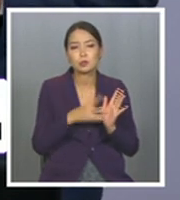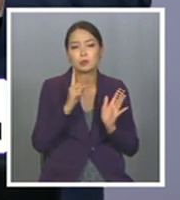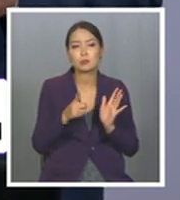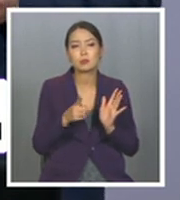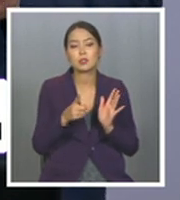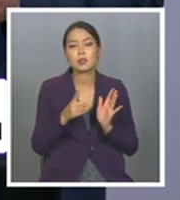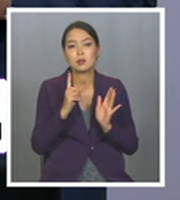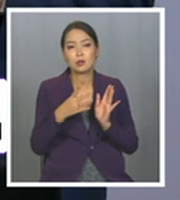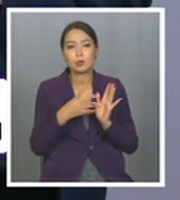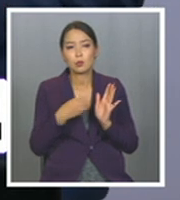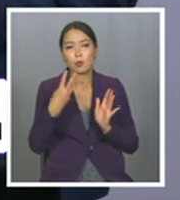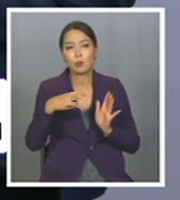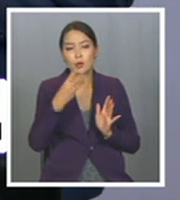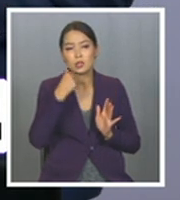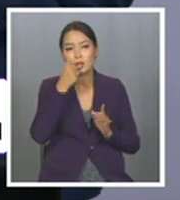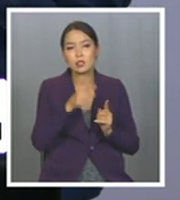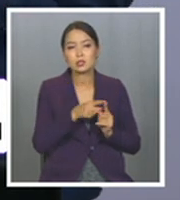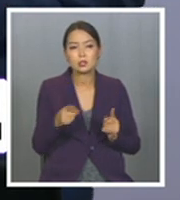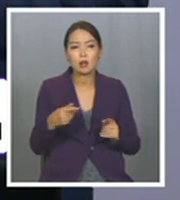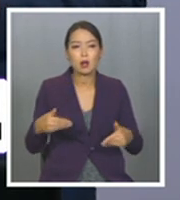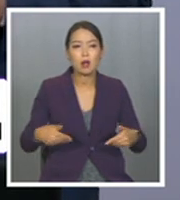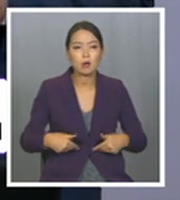1929-1933 жылдары жүзеге асырылған аштық